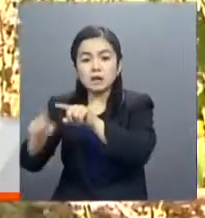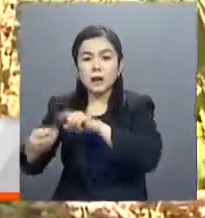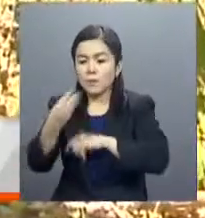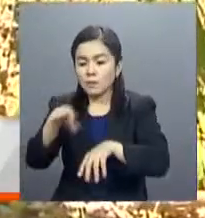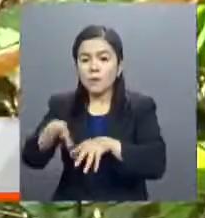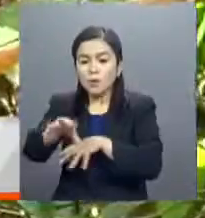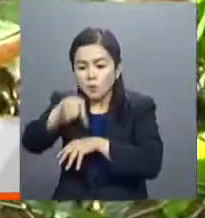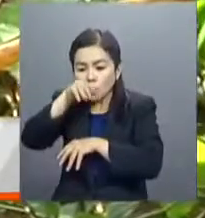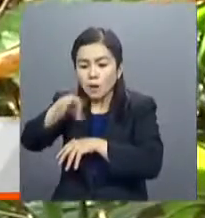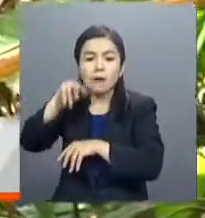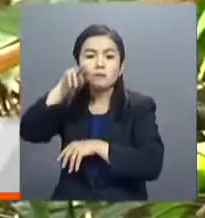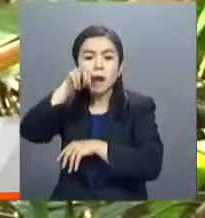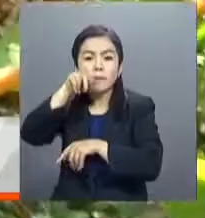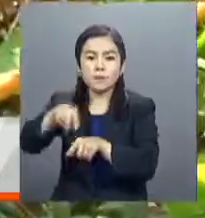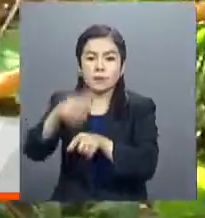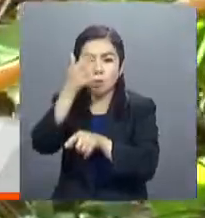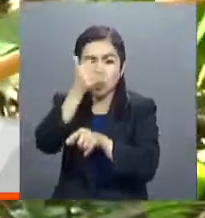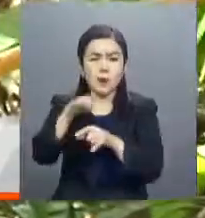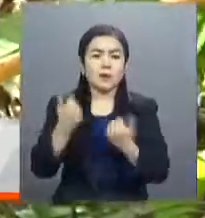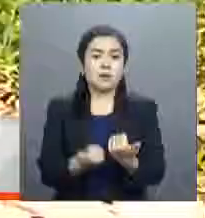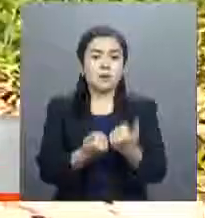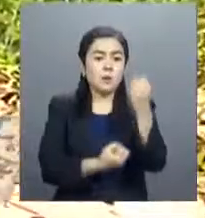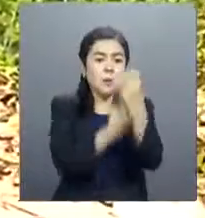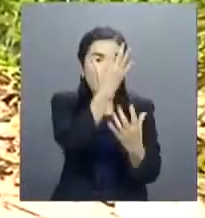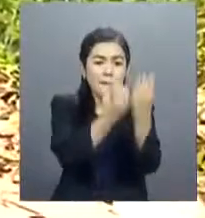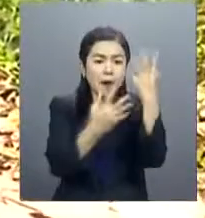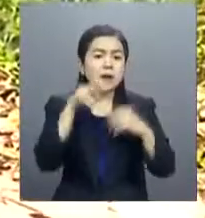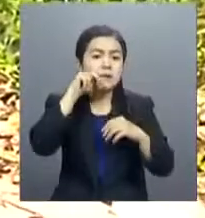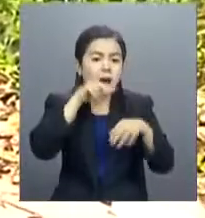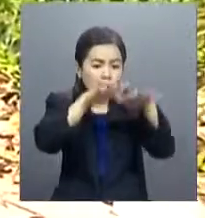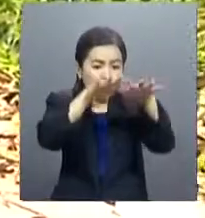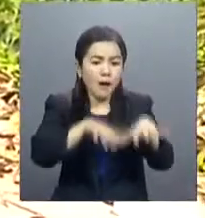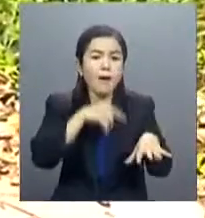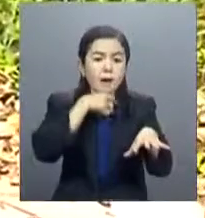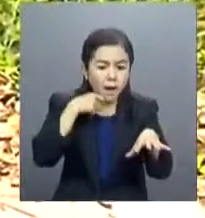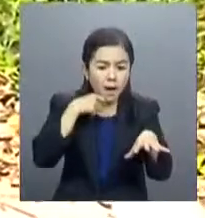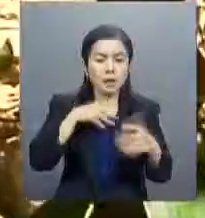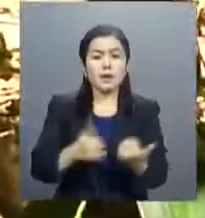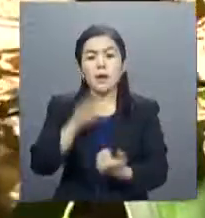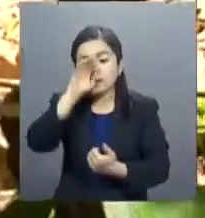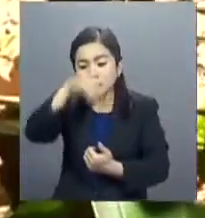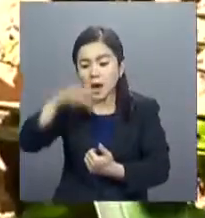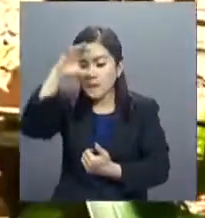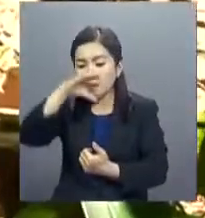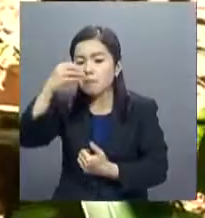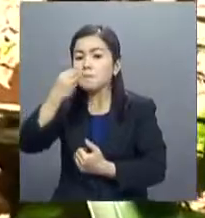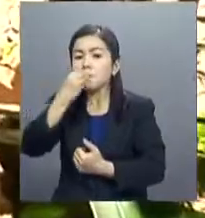บ่อของชาวบ้านเนื่องจากแหล่งน้ำในป่าแห้งขอดเจ้าหน้าที่ยังคงเฝ้าดูพฤติกรรมของช้าง